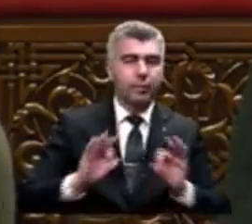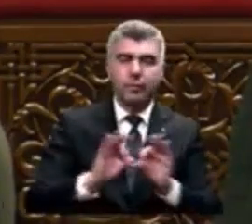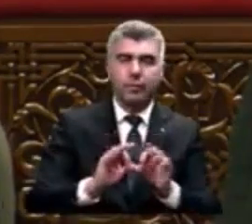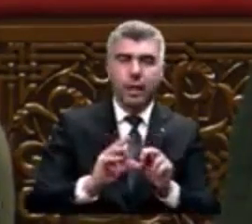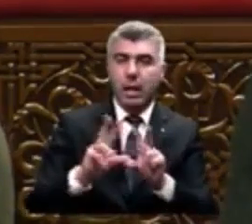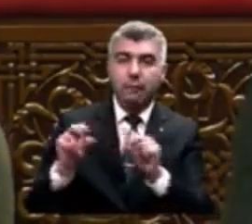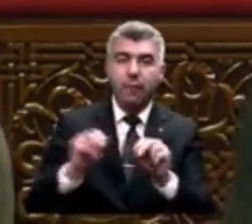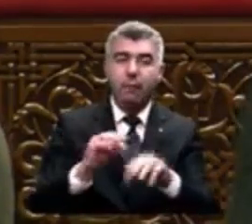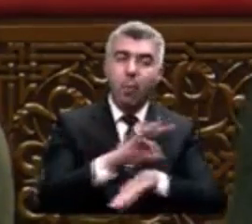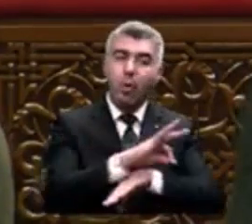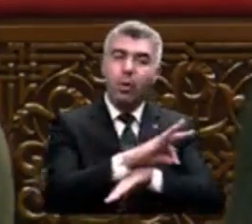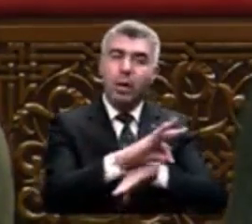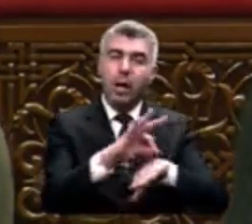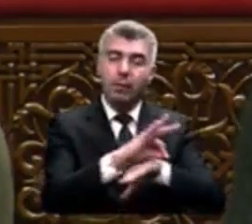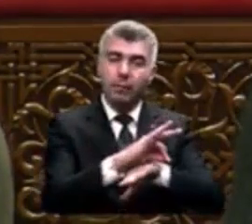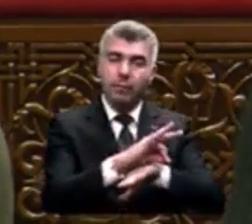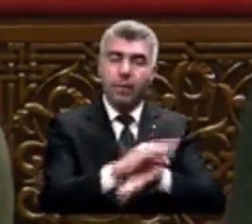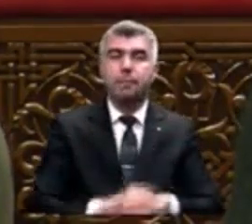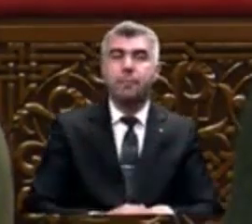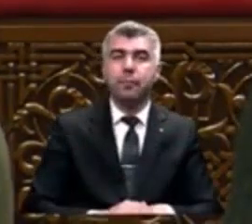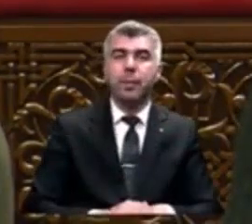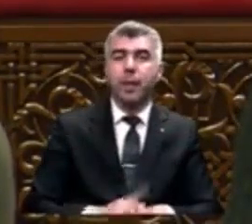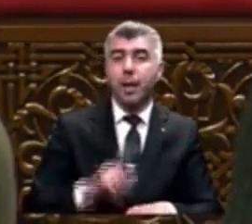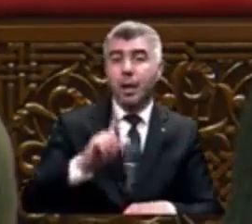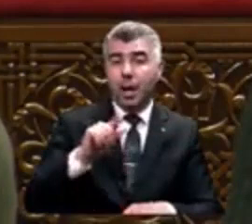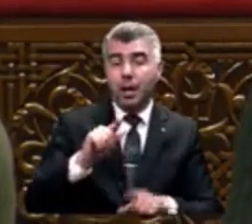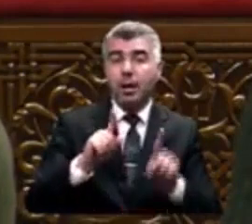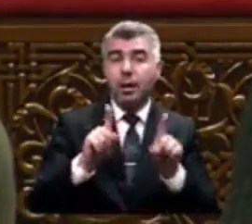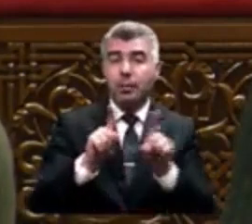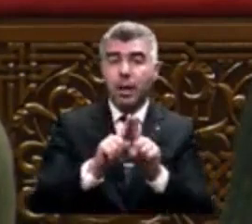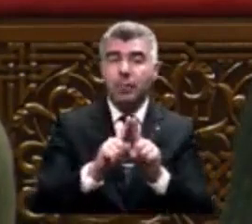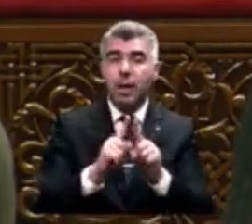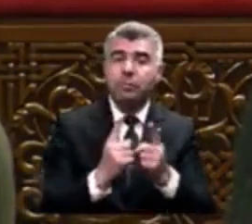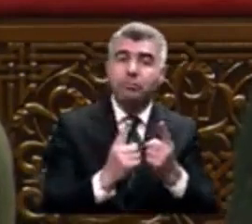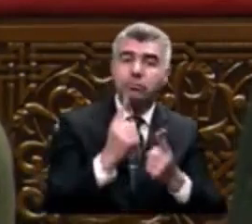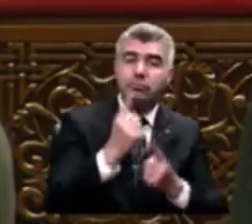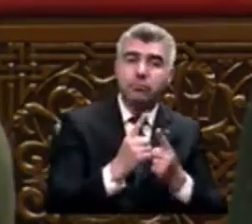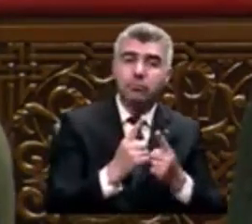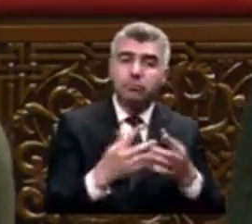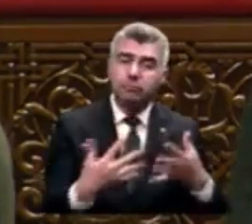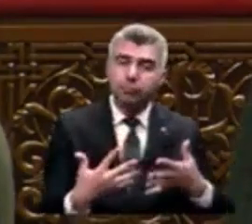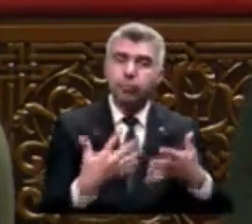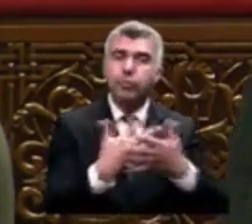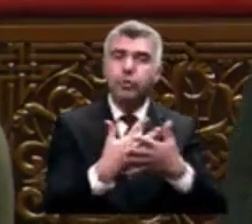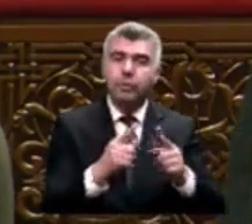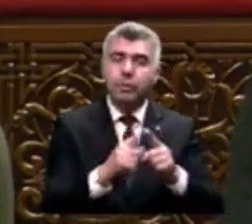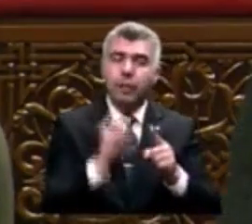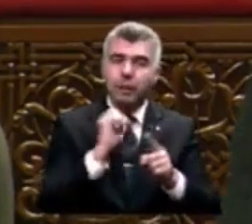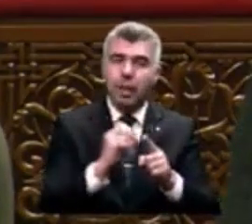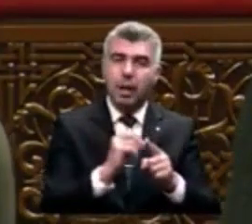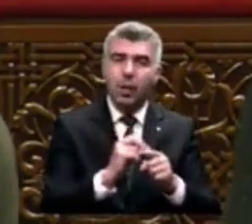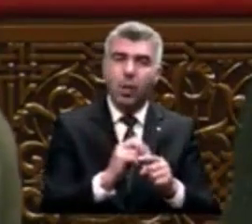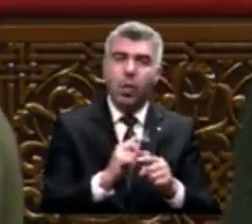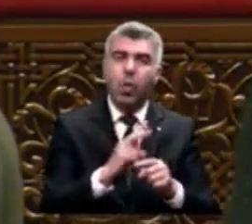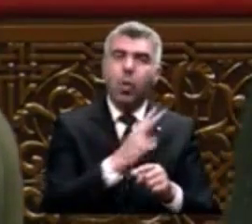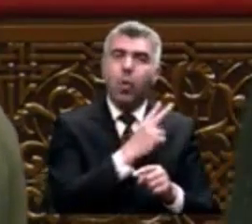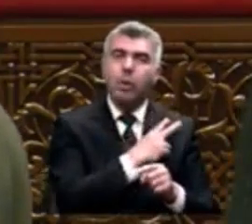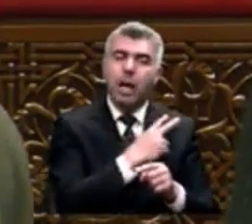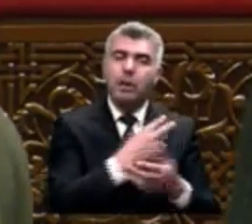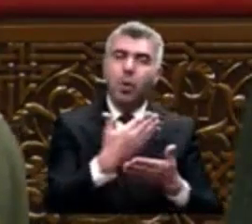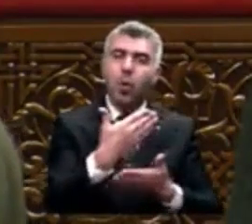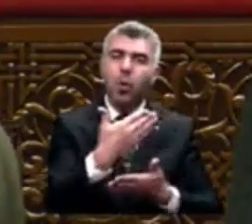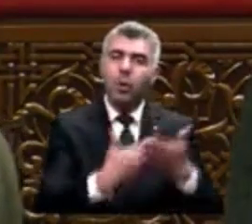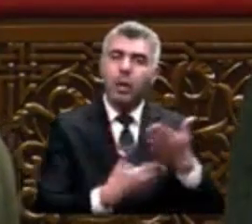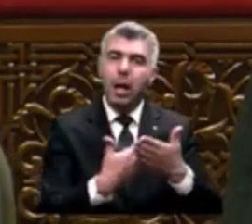الفئات. كذلك عدم التنصيص الواضح على مقتضى يقر بدمج الأساتذة والأطر الذين فرض عليهم التعاقد